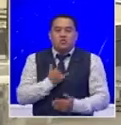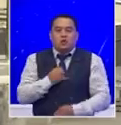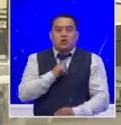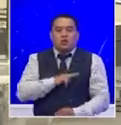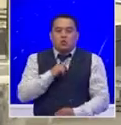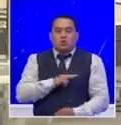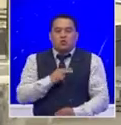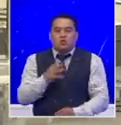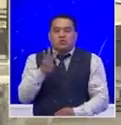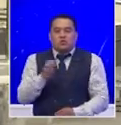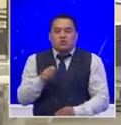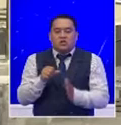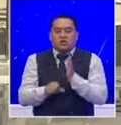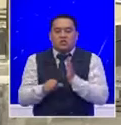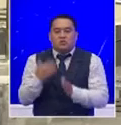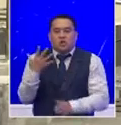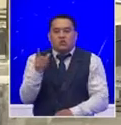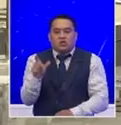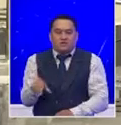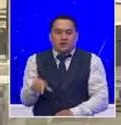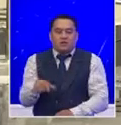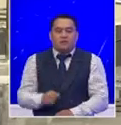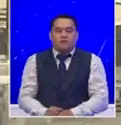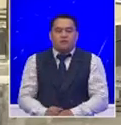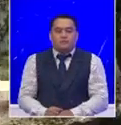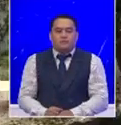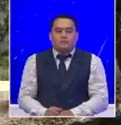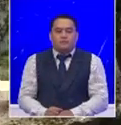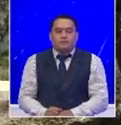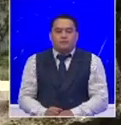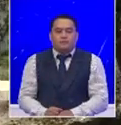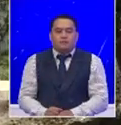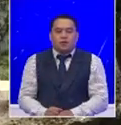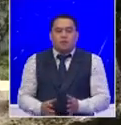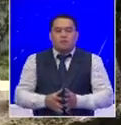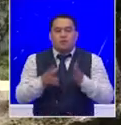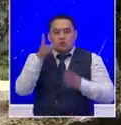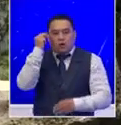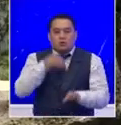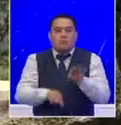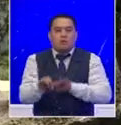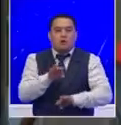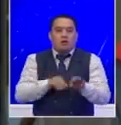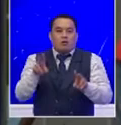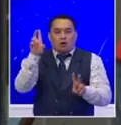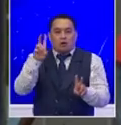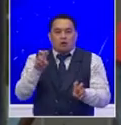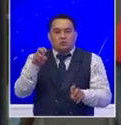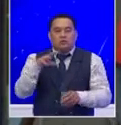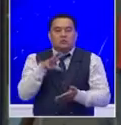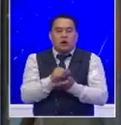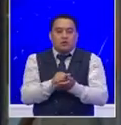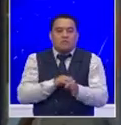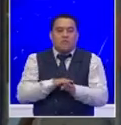работают 465 человек на данных проектах. В целом, наибольшее количество проектов в рамках дорожной карты